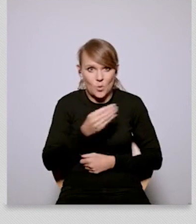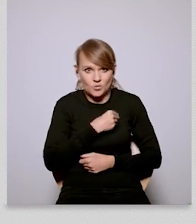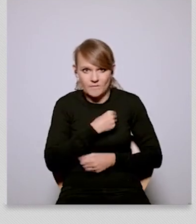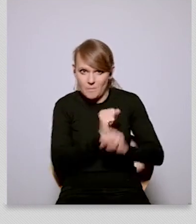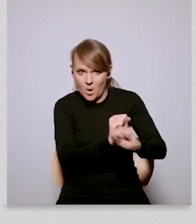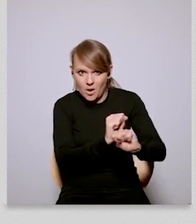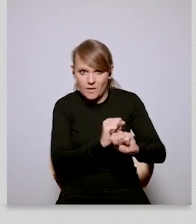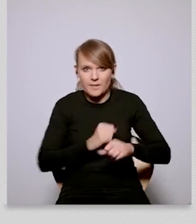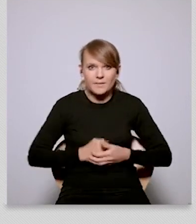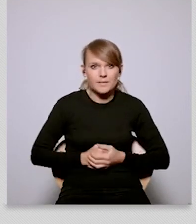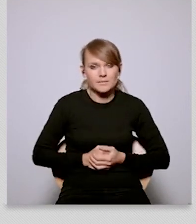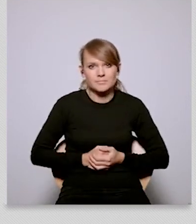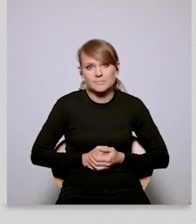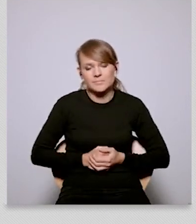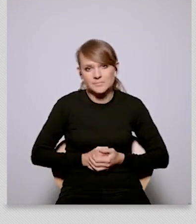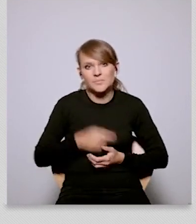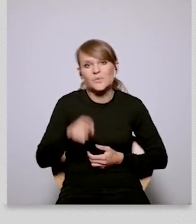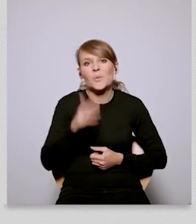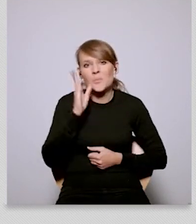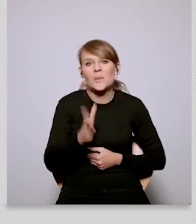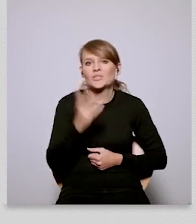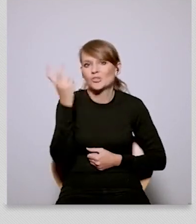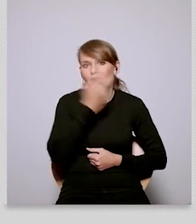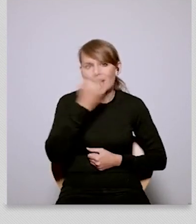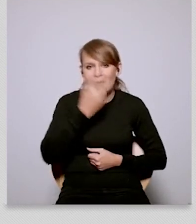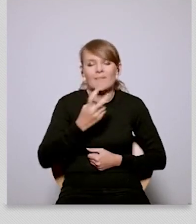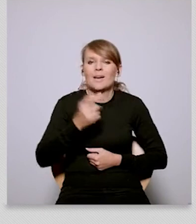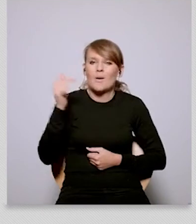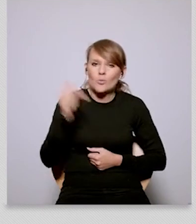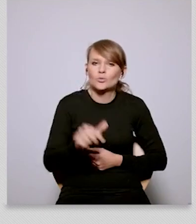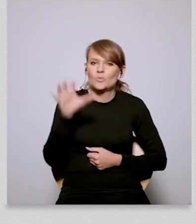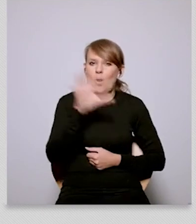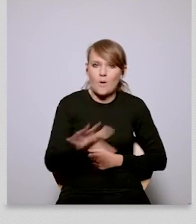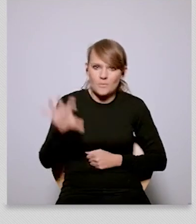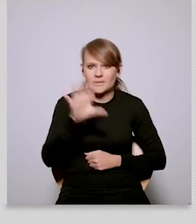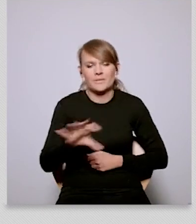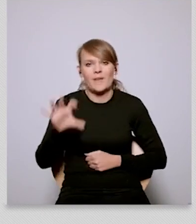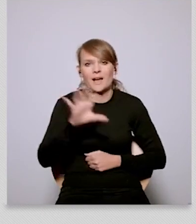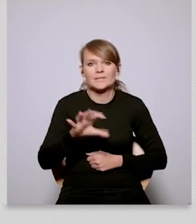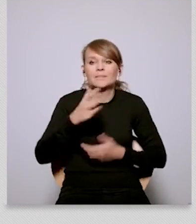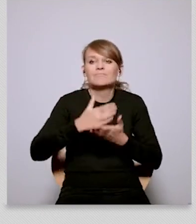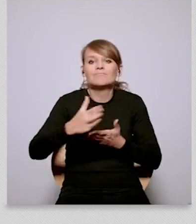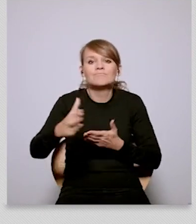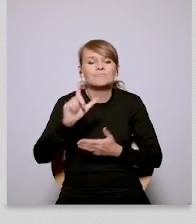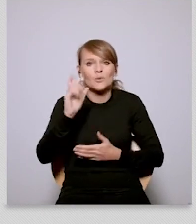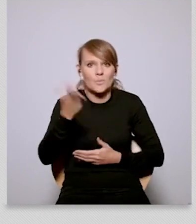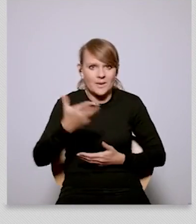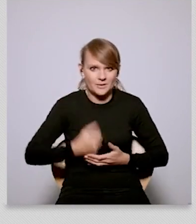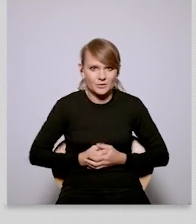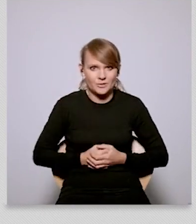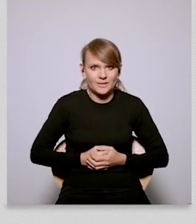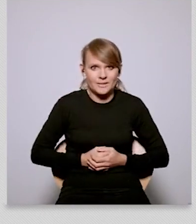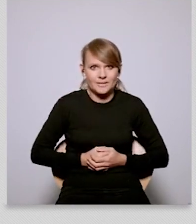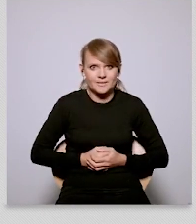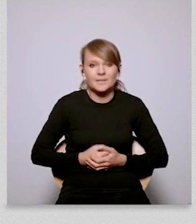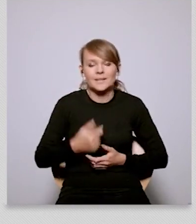co będzie bardzo ciekawe musimy obserwować co się będzie działo i ja